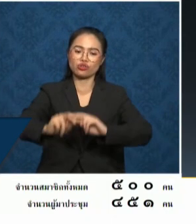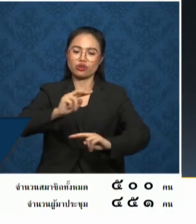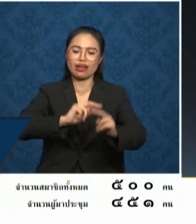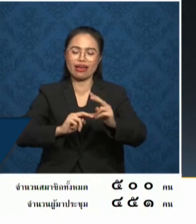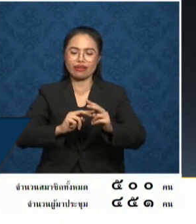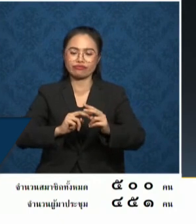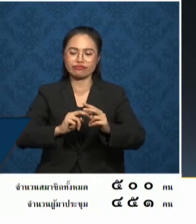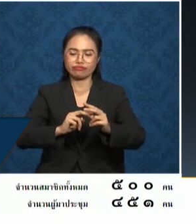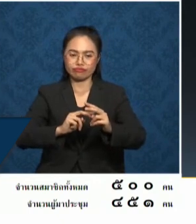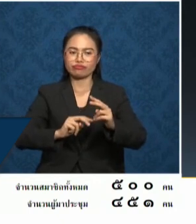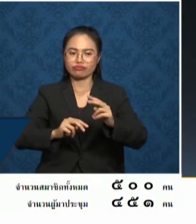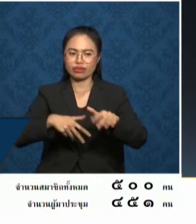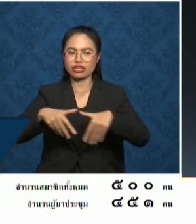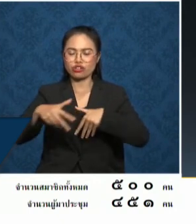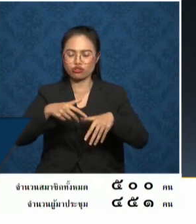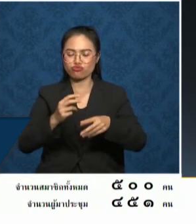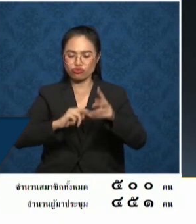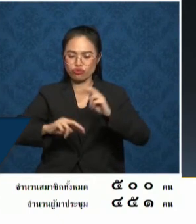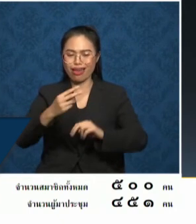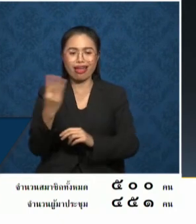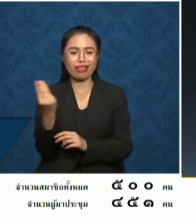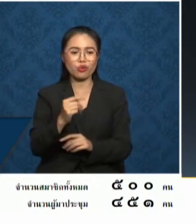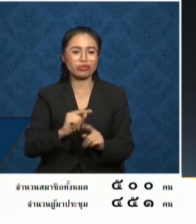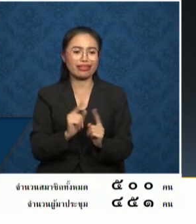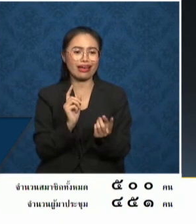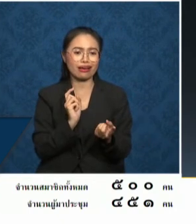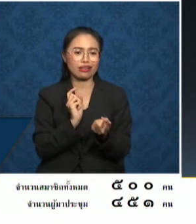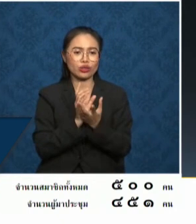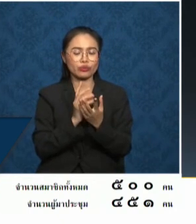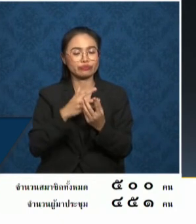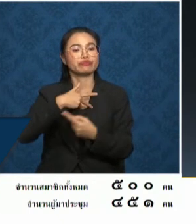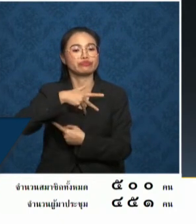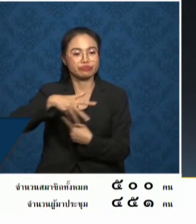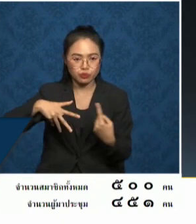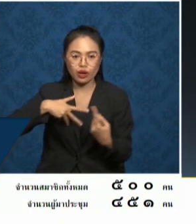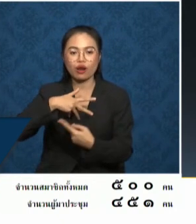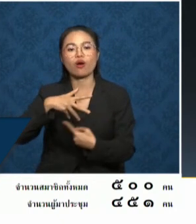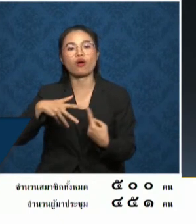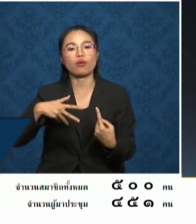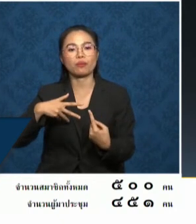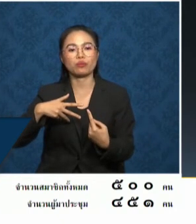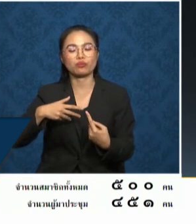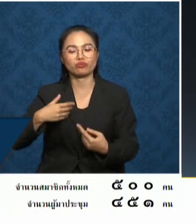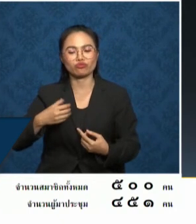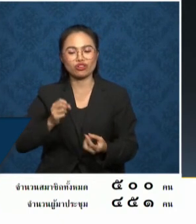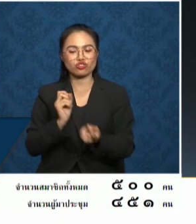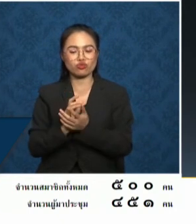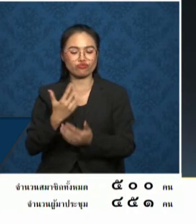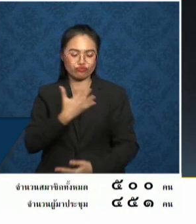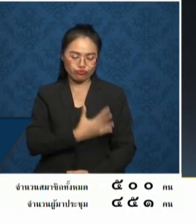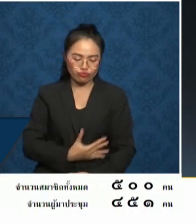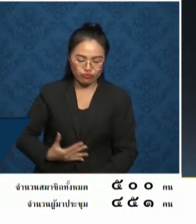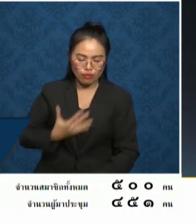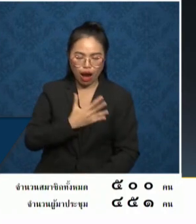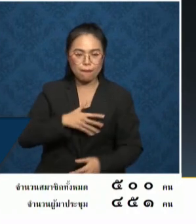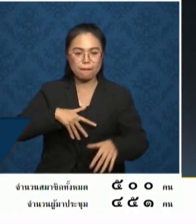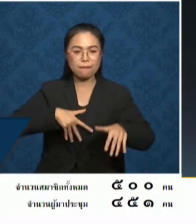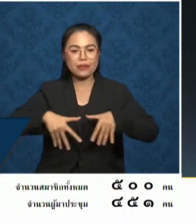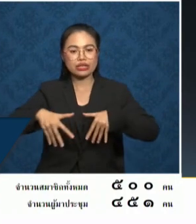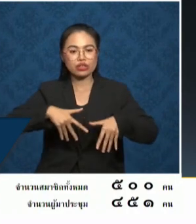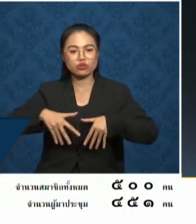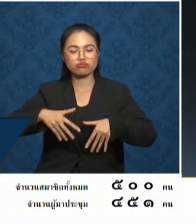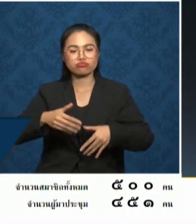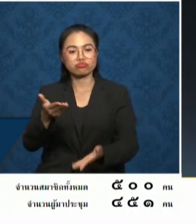รวดเร็วแต่สิ่งแวดล้อมล่ะครับระบบนิเวศตามธรรมชาติสุขภาพของประชาชนล่ะครับหรือแม้